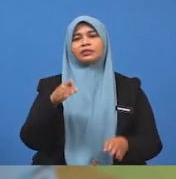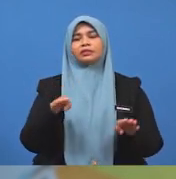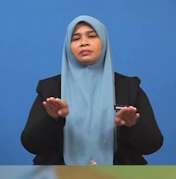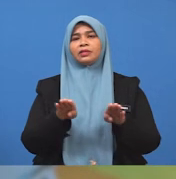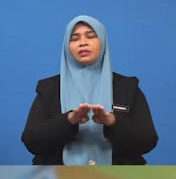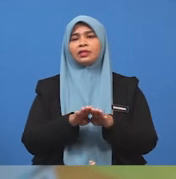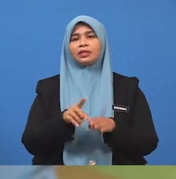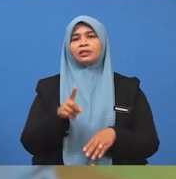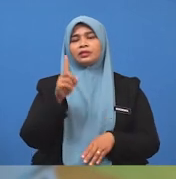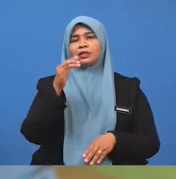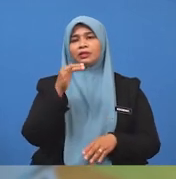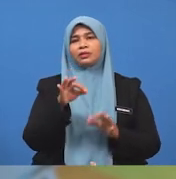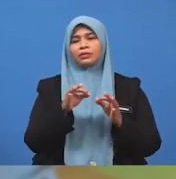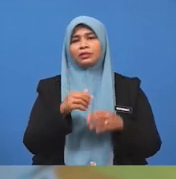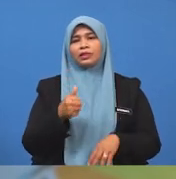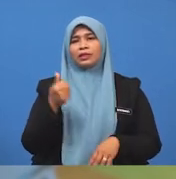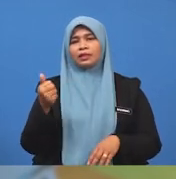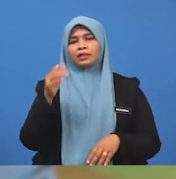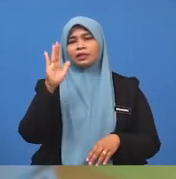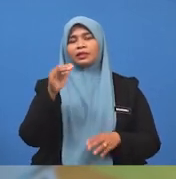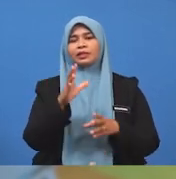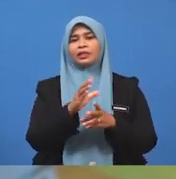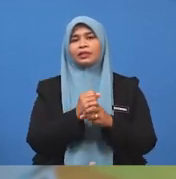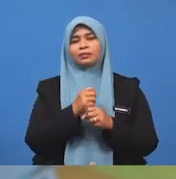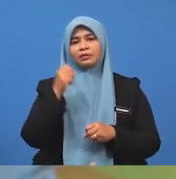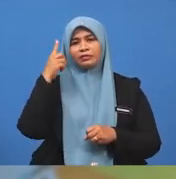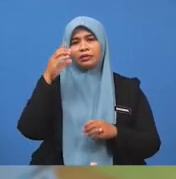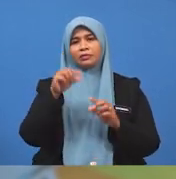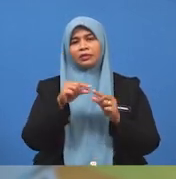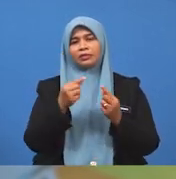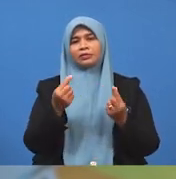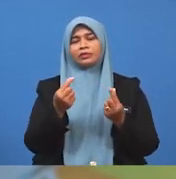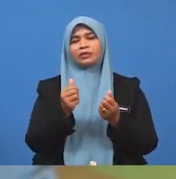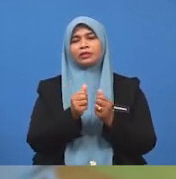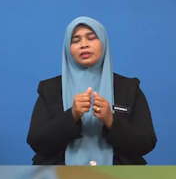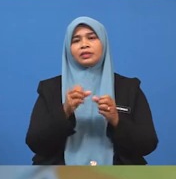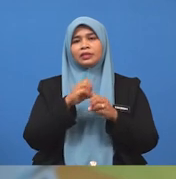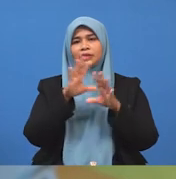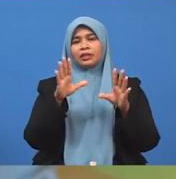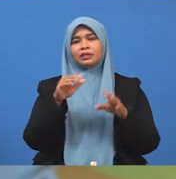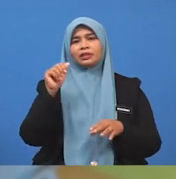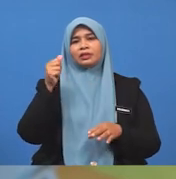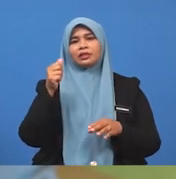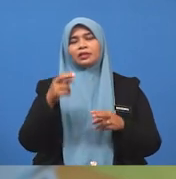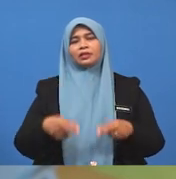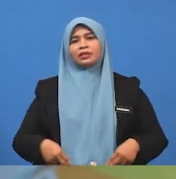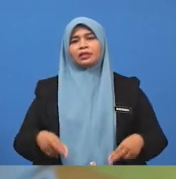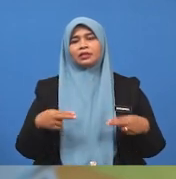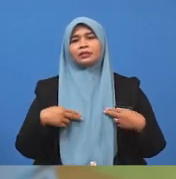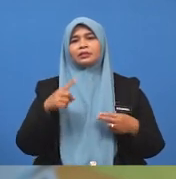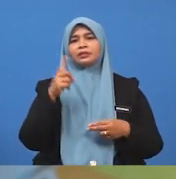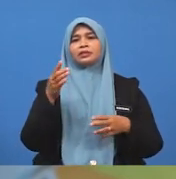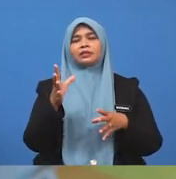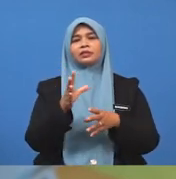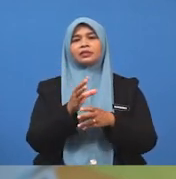alat yang dapat memahami Alquran dengan jelas agar hidup sentiasa mendapat pedoman